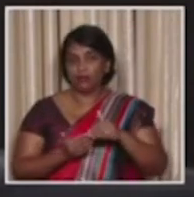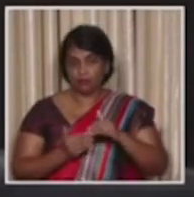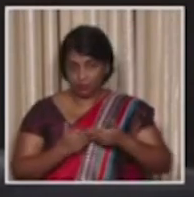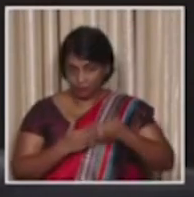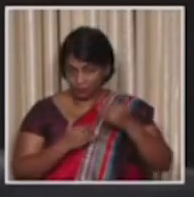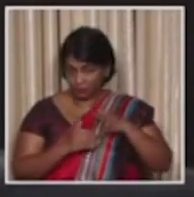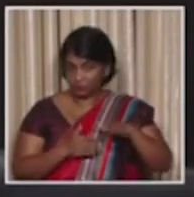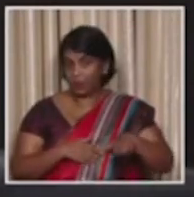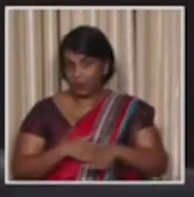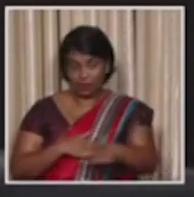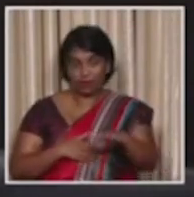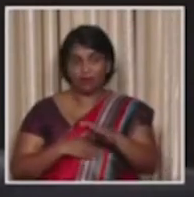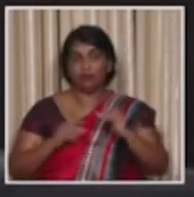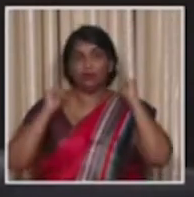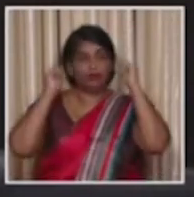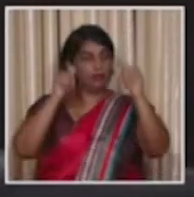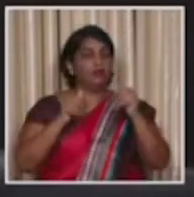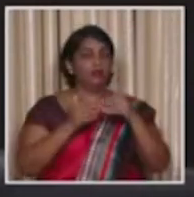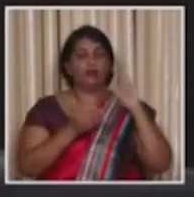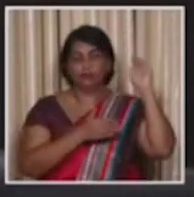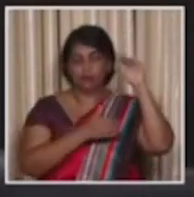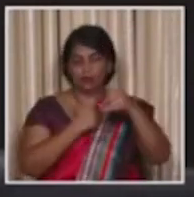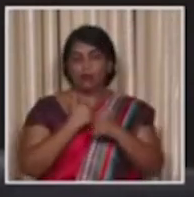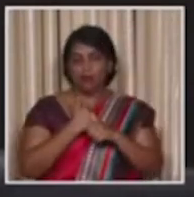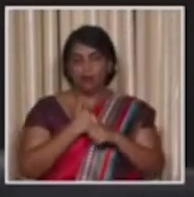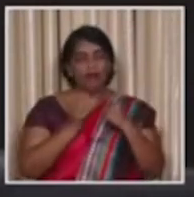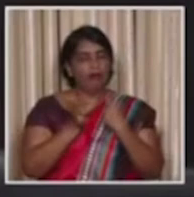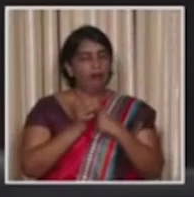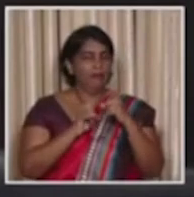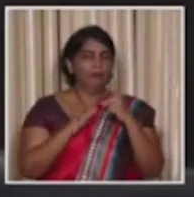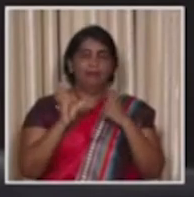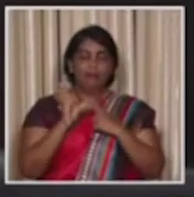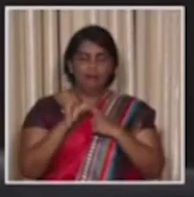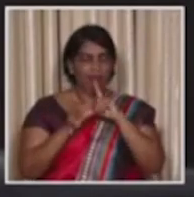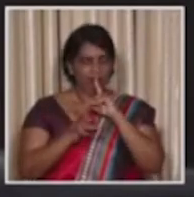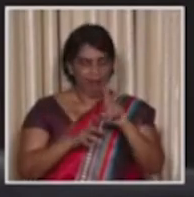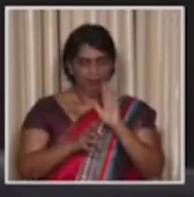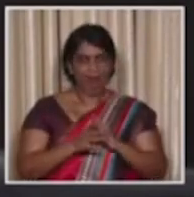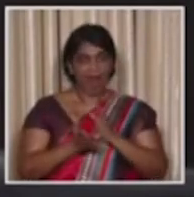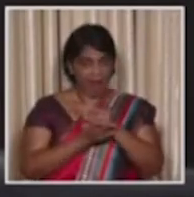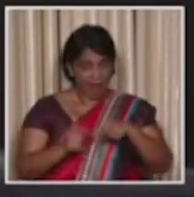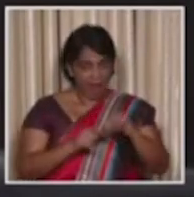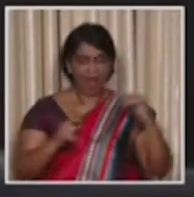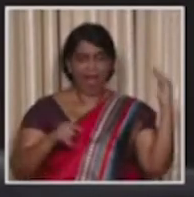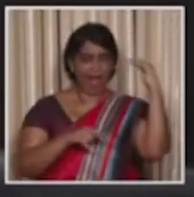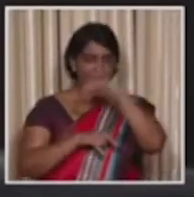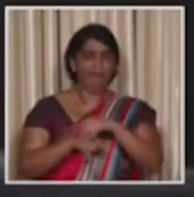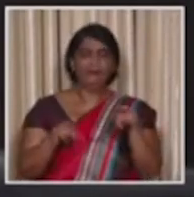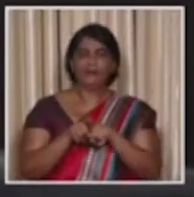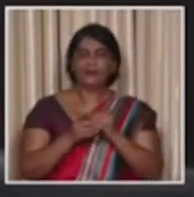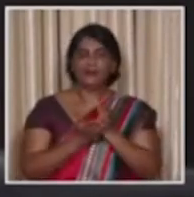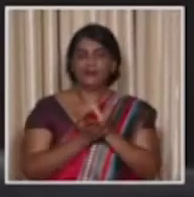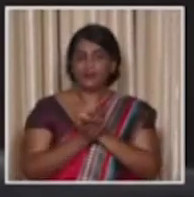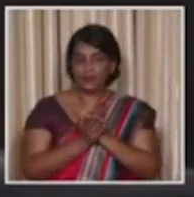නම් ගුවන්පාලං ඉඳිකළ යුතු බව මාර්ග සංවර්ධන අධිකාරියගේ නිර්දේශය වී තිබුණි. ඒ අනුව